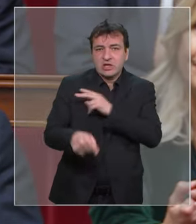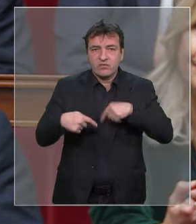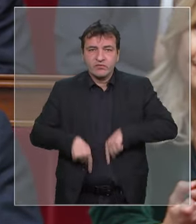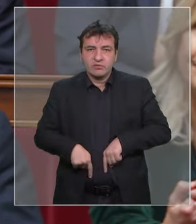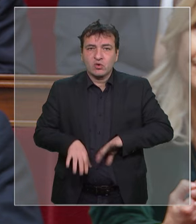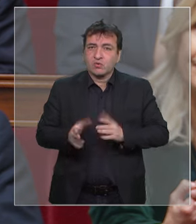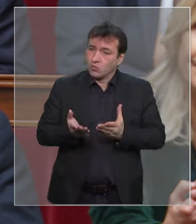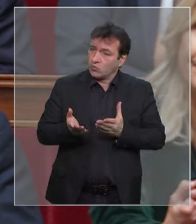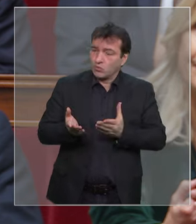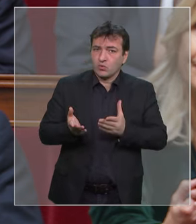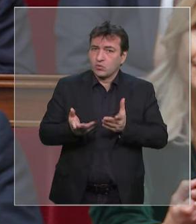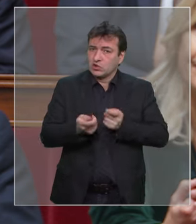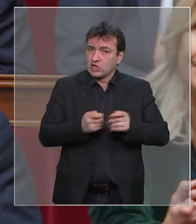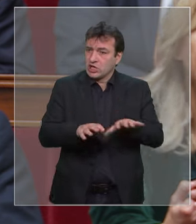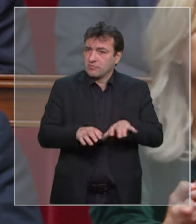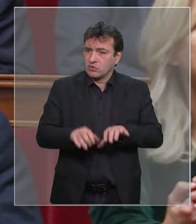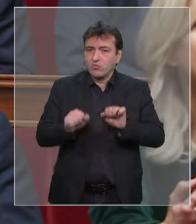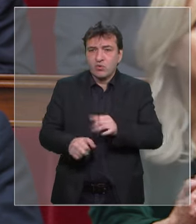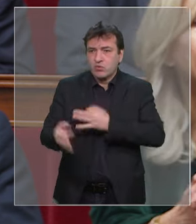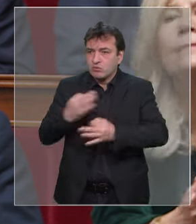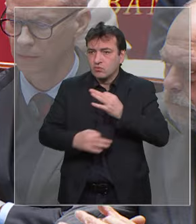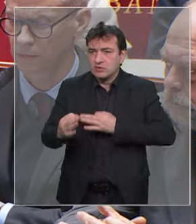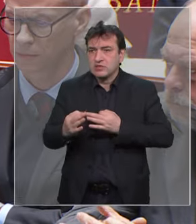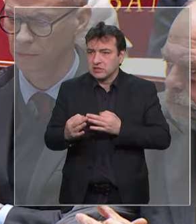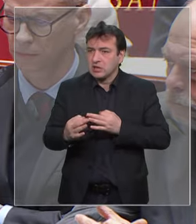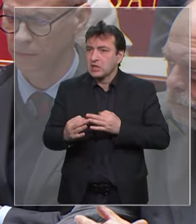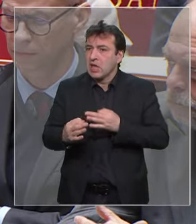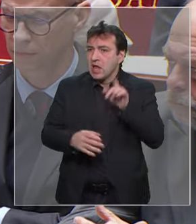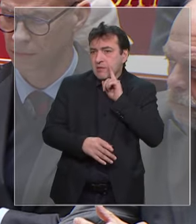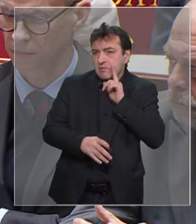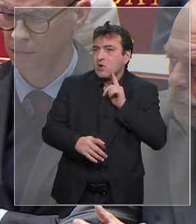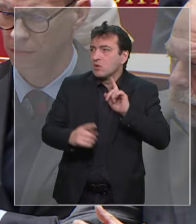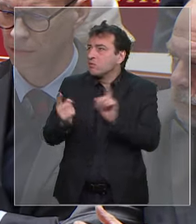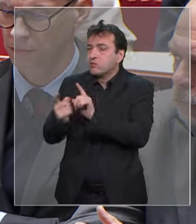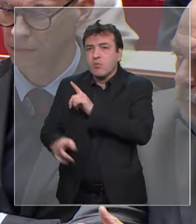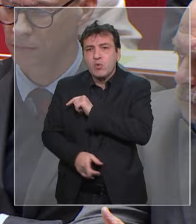l'administration. Pouvez-vous nous dire ce qui a été fait depuis cette visite au commissariat ?